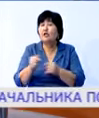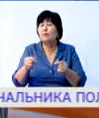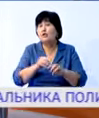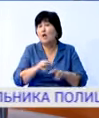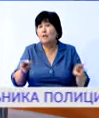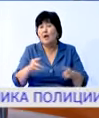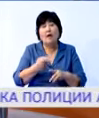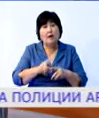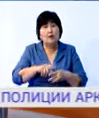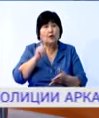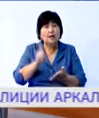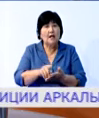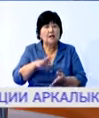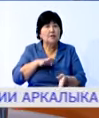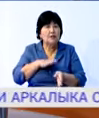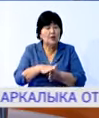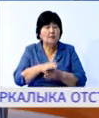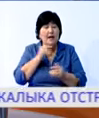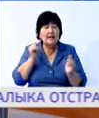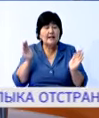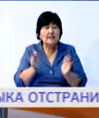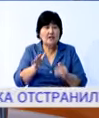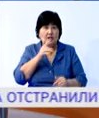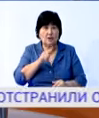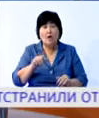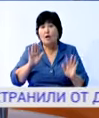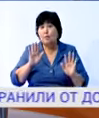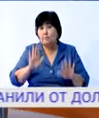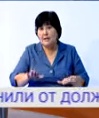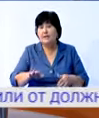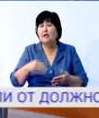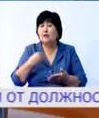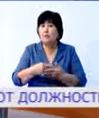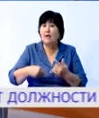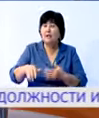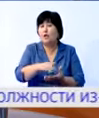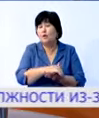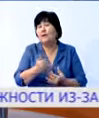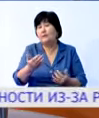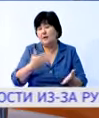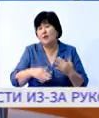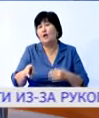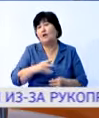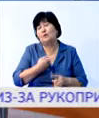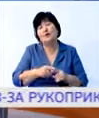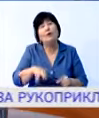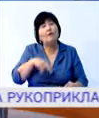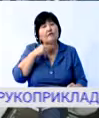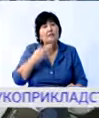правительству, которые должны быть исполнены в кратчайшие сроки. Местное бизнес-сообщество восприняло с воодушевлением такое